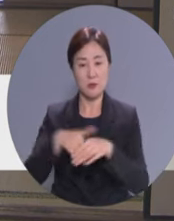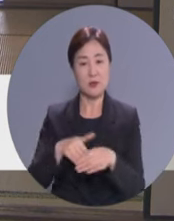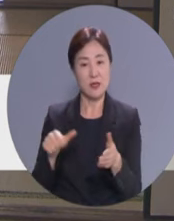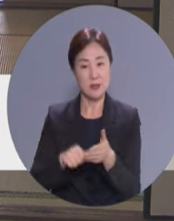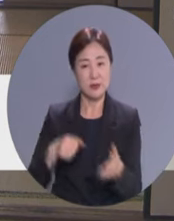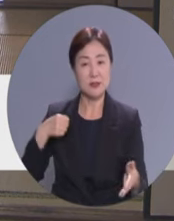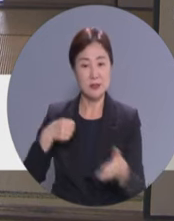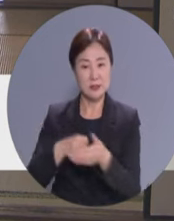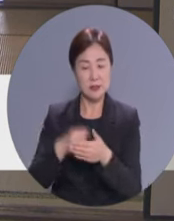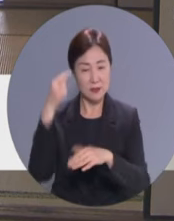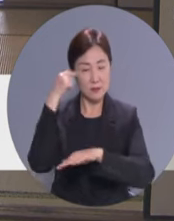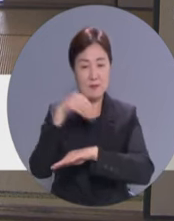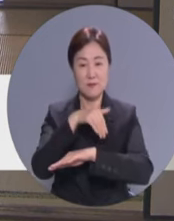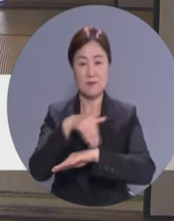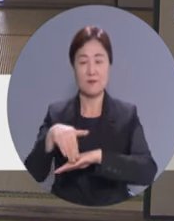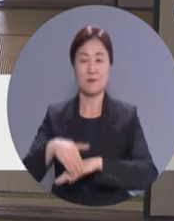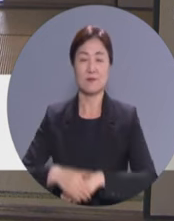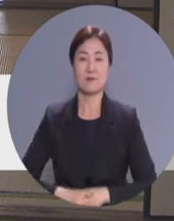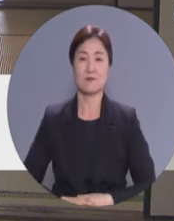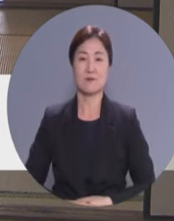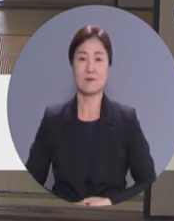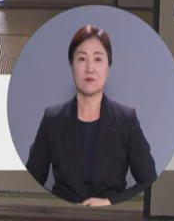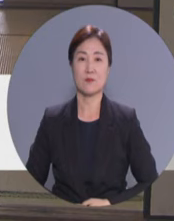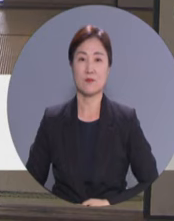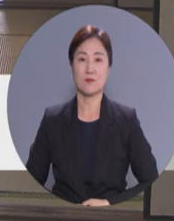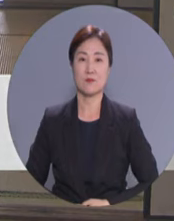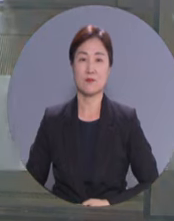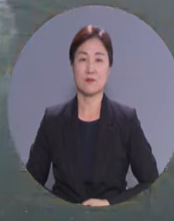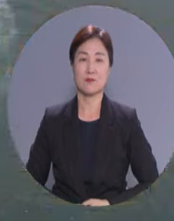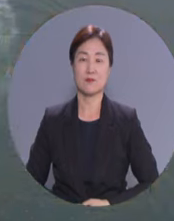예고했습니다 최지 기자가 보도합니다